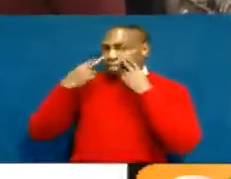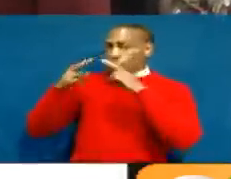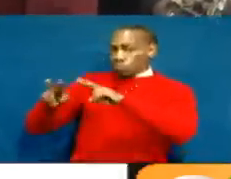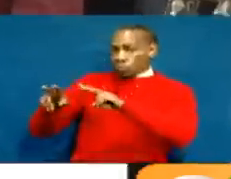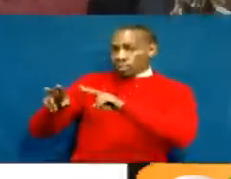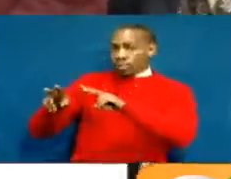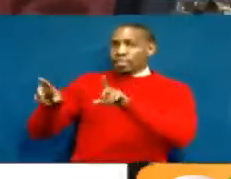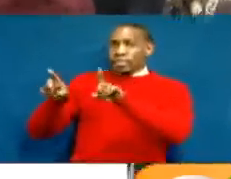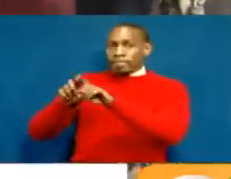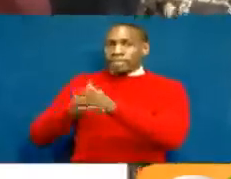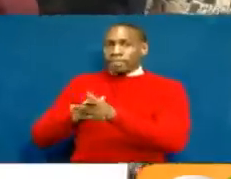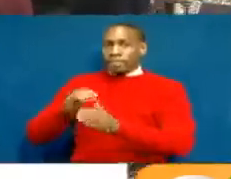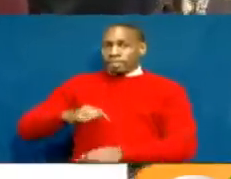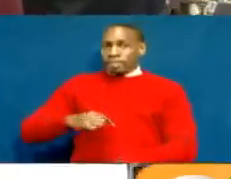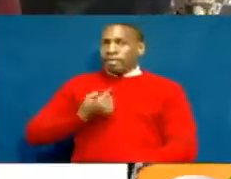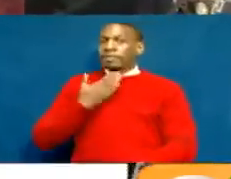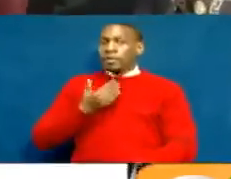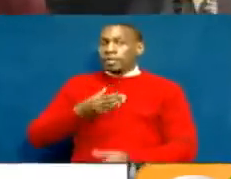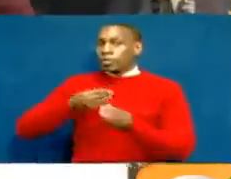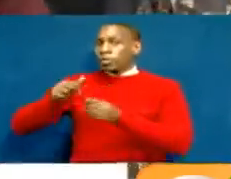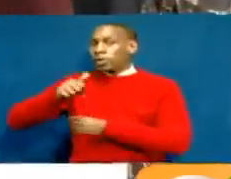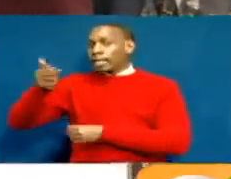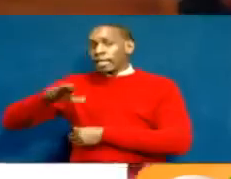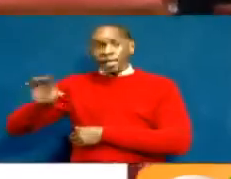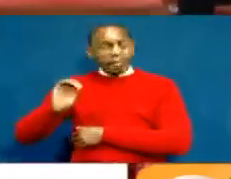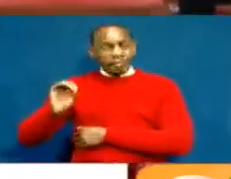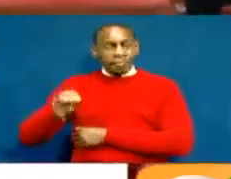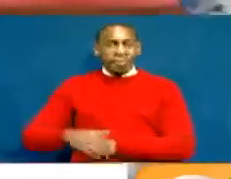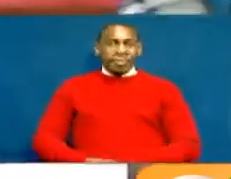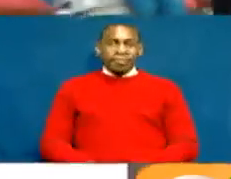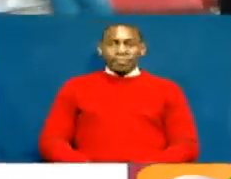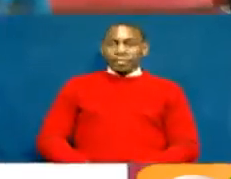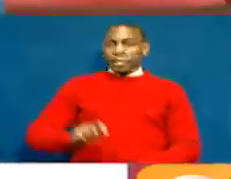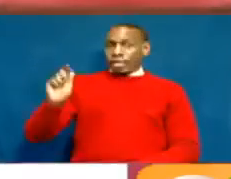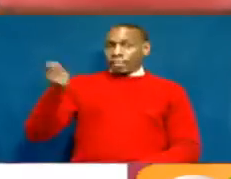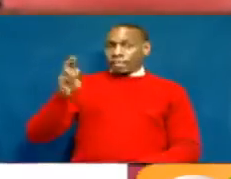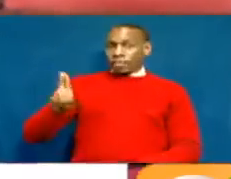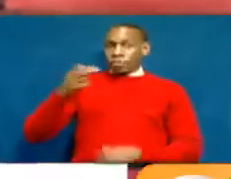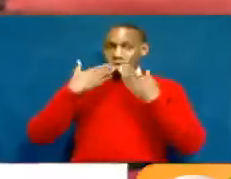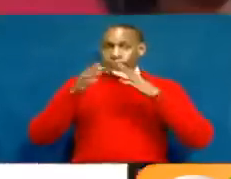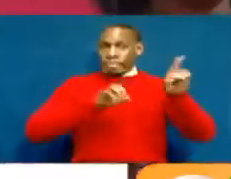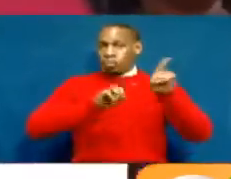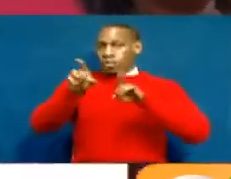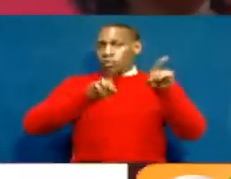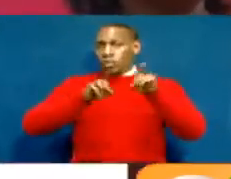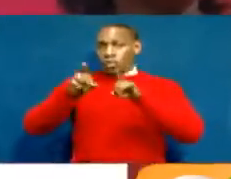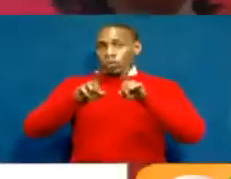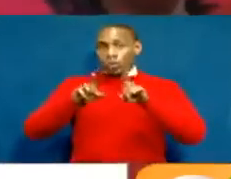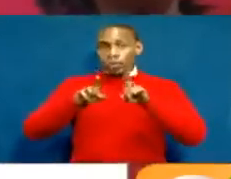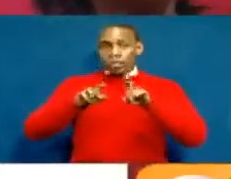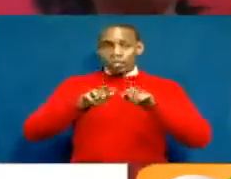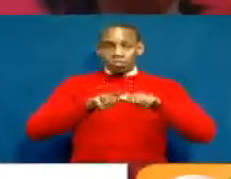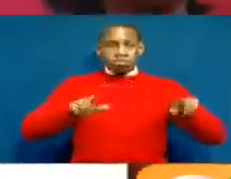bado mimi nataka usiende mahali popote. Rais Kenyatta alikamilisha ziara yake kwa